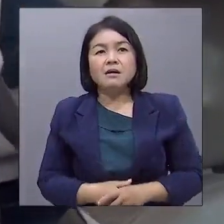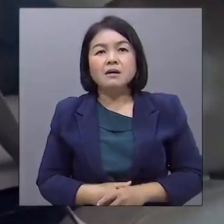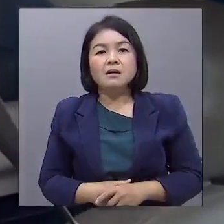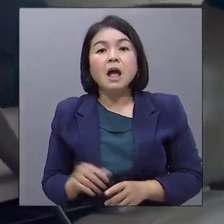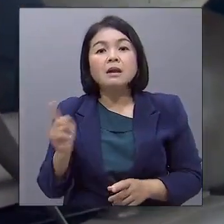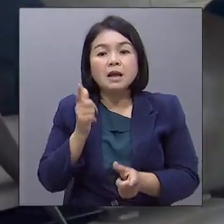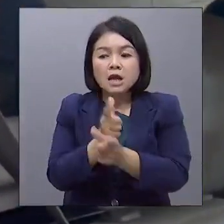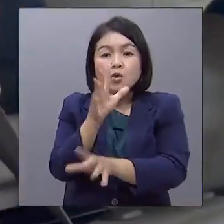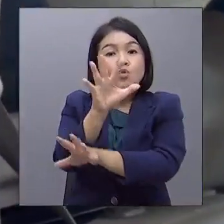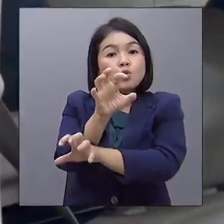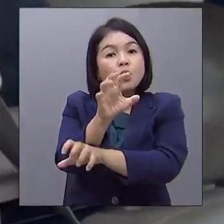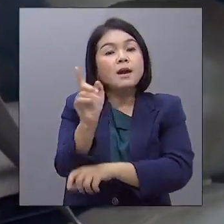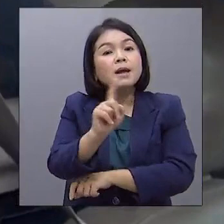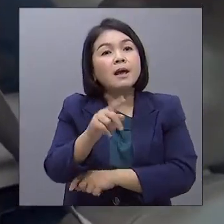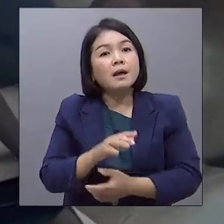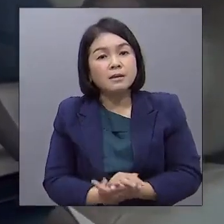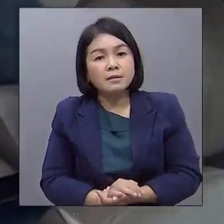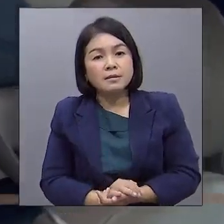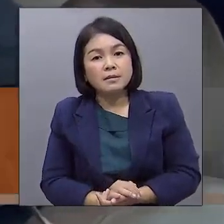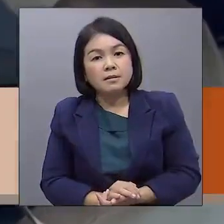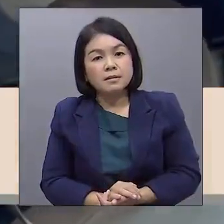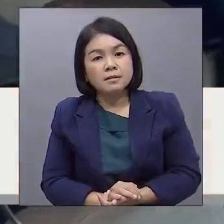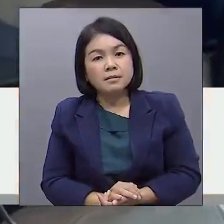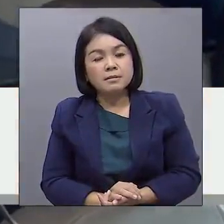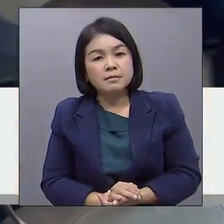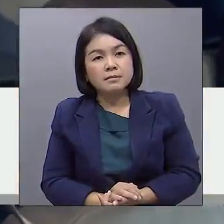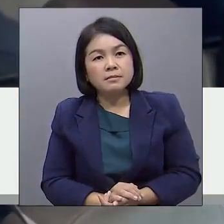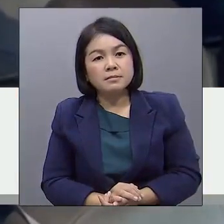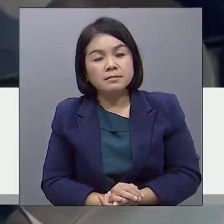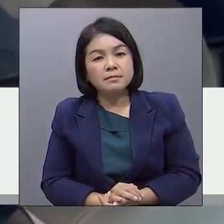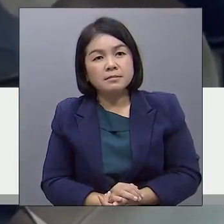อนี่คีทั้งไหนอะคะนี ้ แต่ชิปจ่ายในคิดว่านะคะ